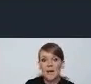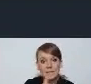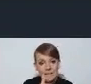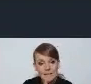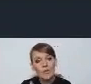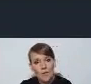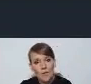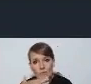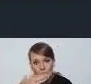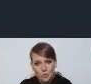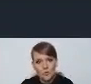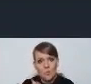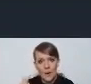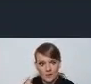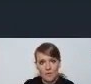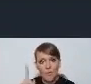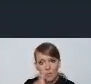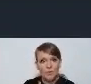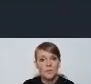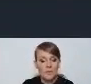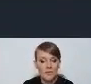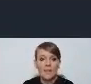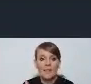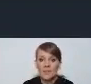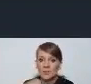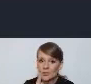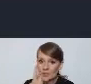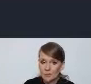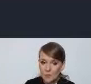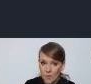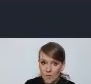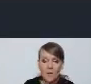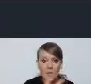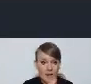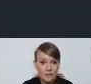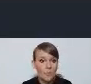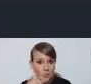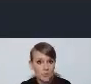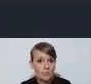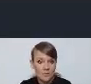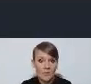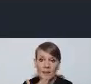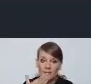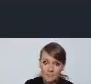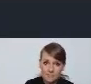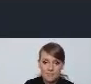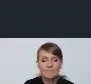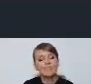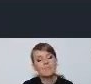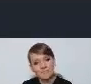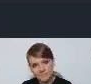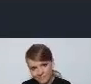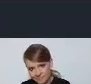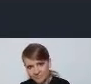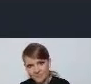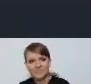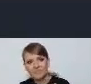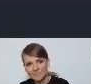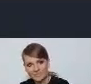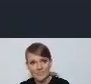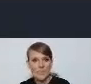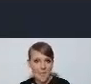publiczno-prywatnego. Jeszcze z jednego powodu. Partnerstwo publiczno-prywatne powoduje stabilizację. Nie da się zrobić partnerstwa publiczno-prywatnego,